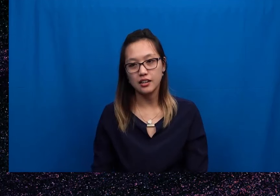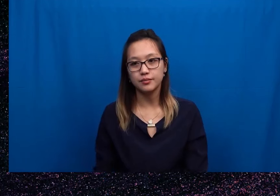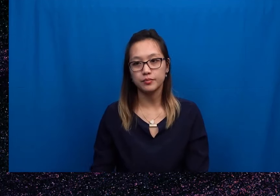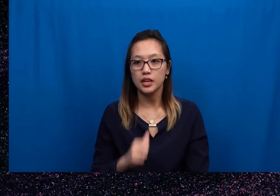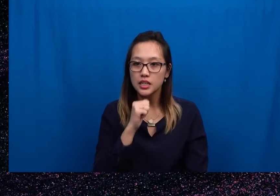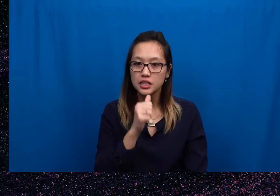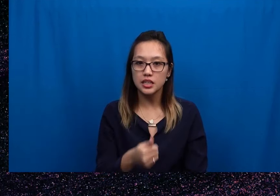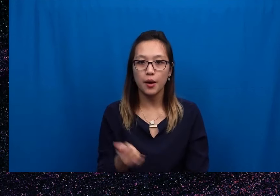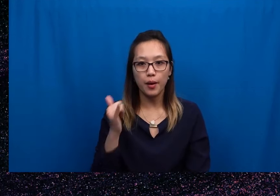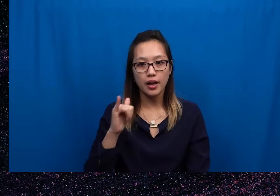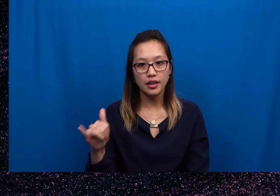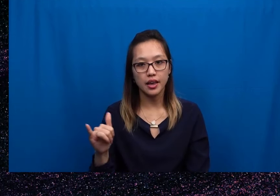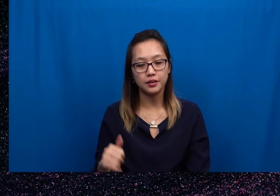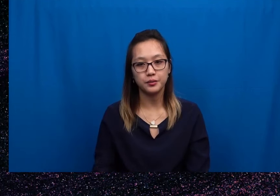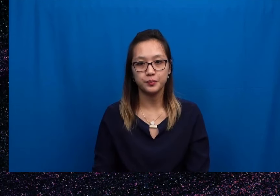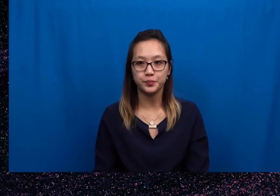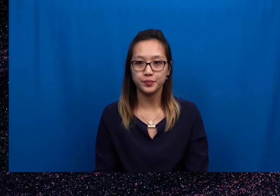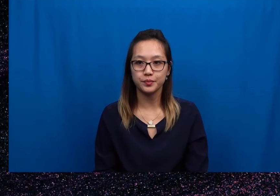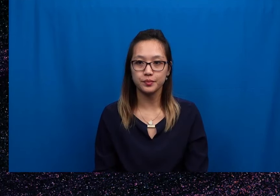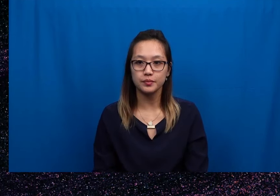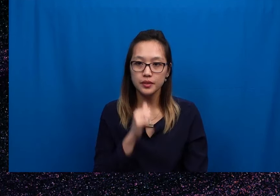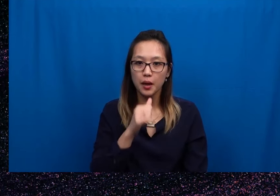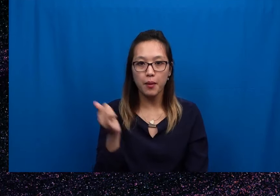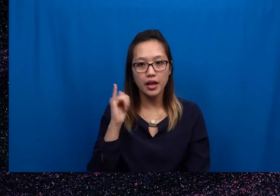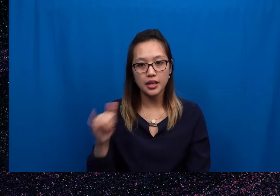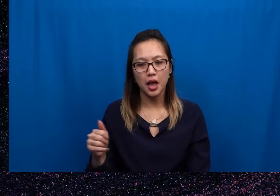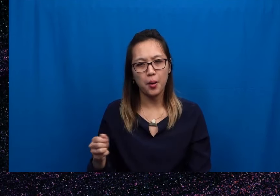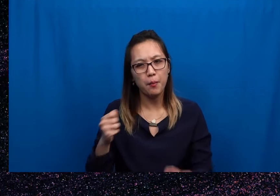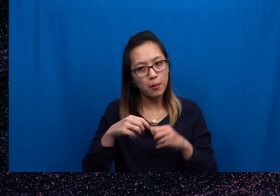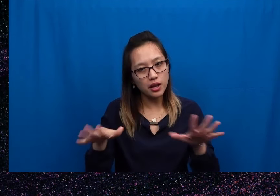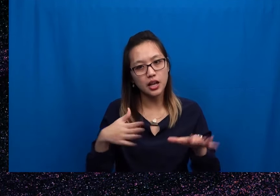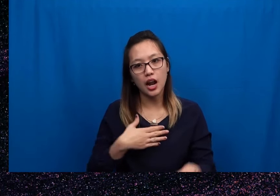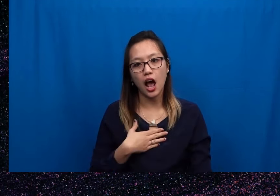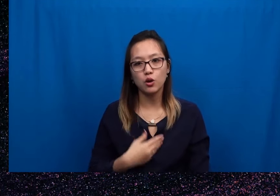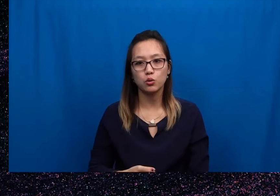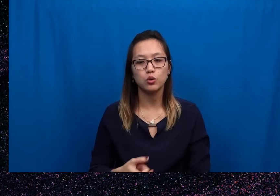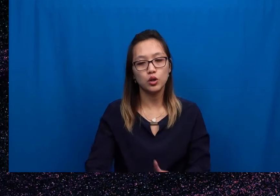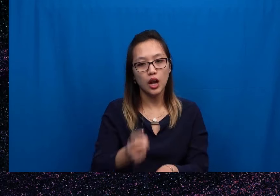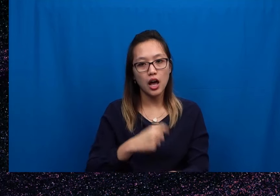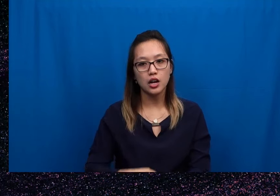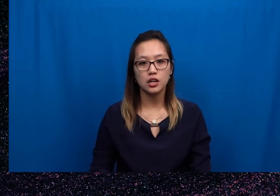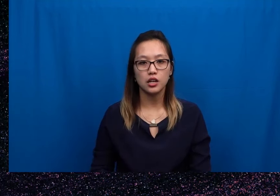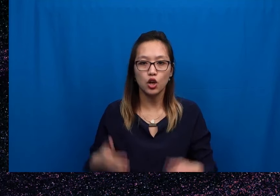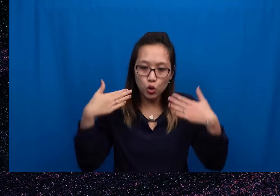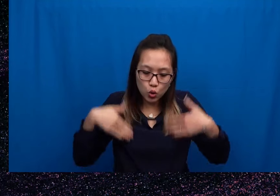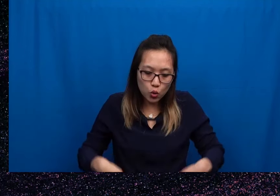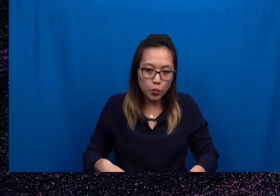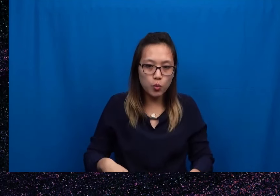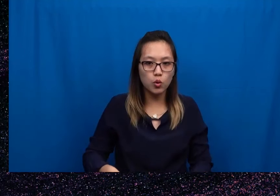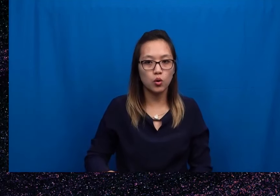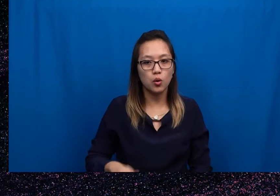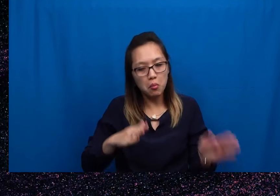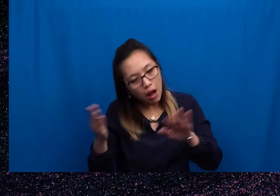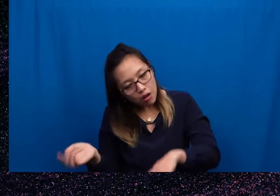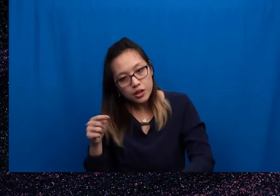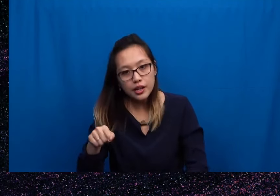celaka. Aku manusia celaka. Siapakah yang akan melepaskan aku dari tubuh maut